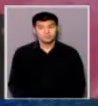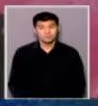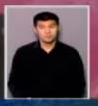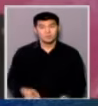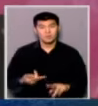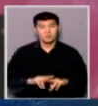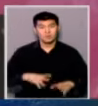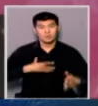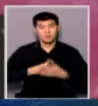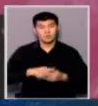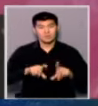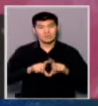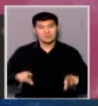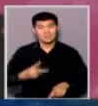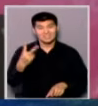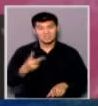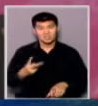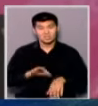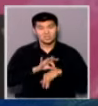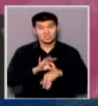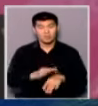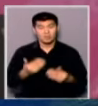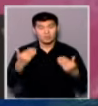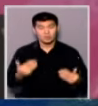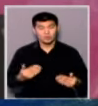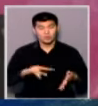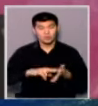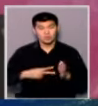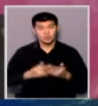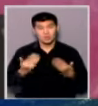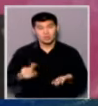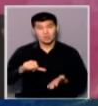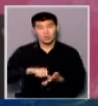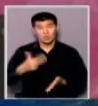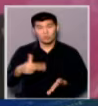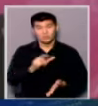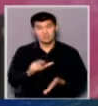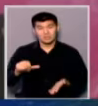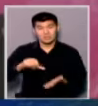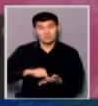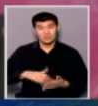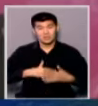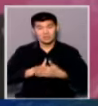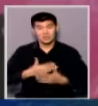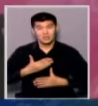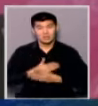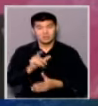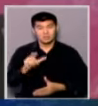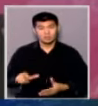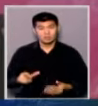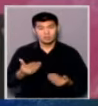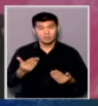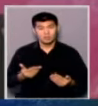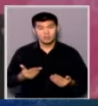Бұл волонтерлар мектебінің екінші легі. Бүгінгі шарада 30-ға жуық волонтерлар қамтылған. Және